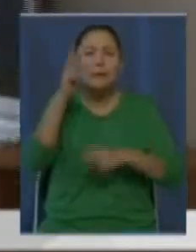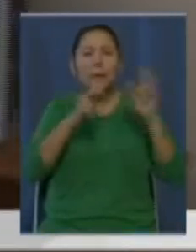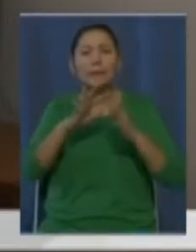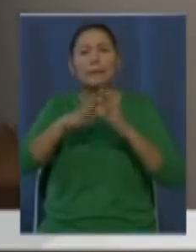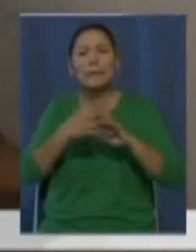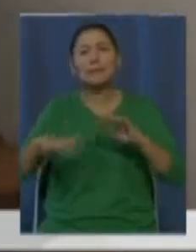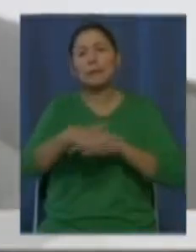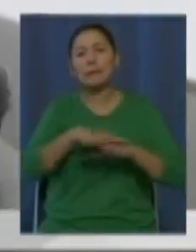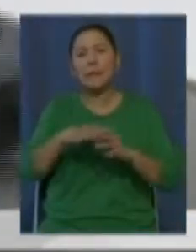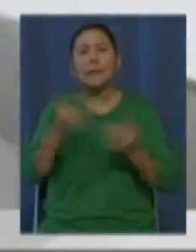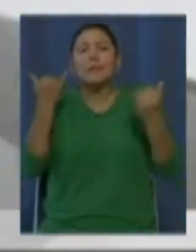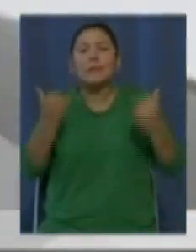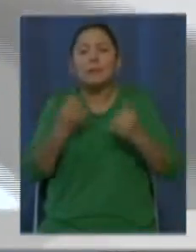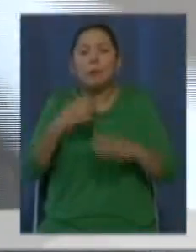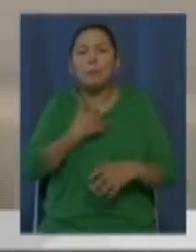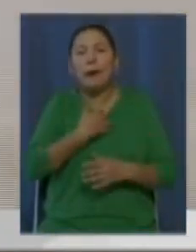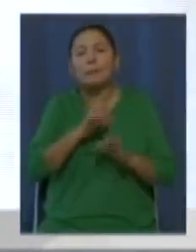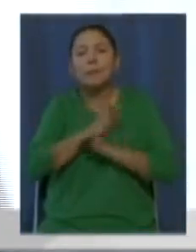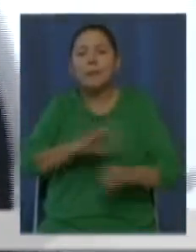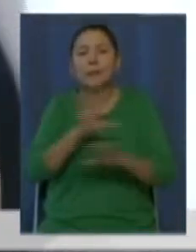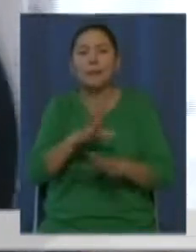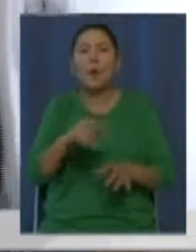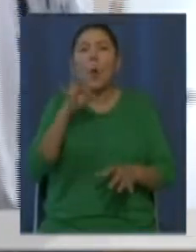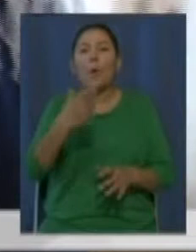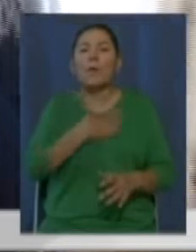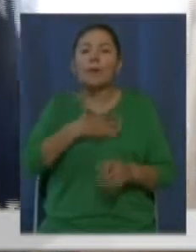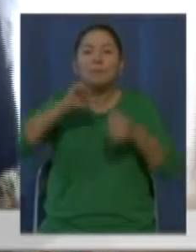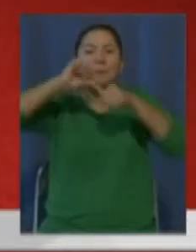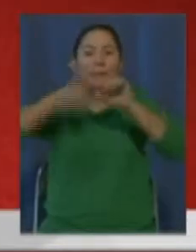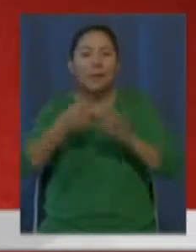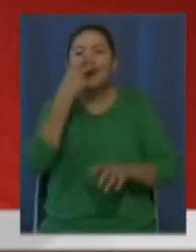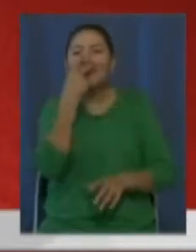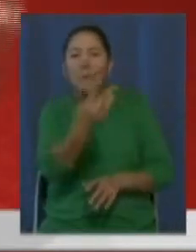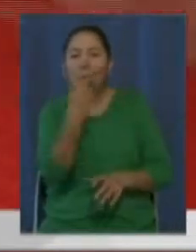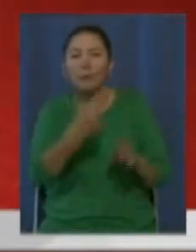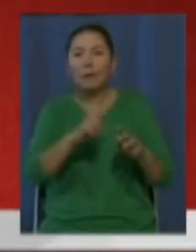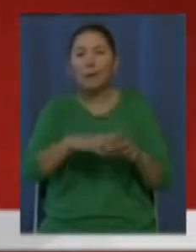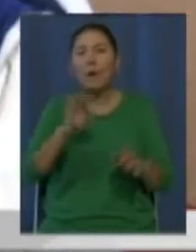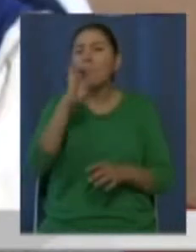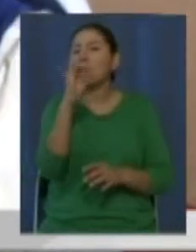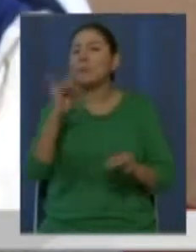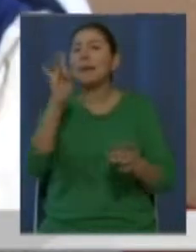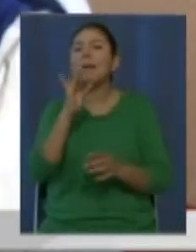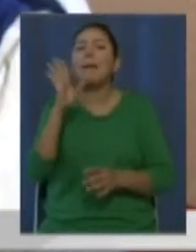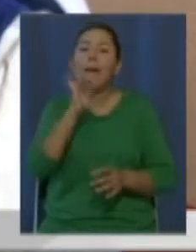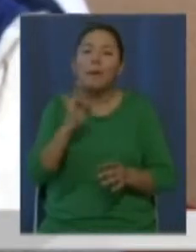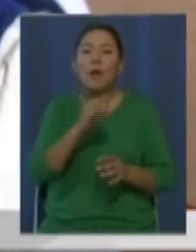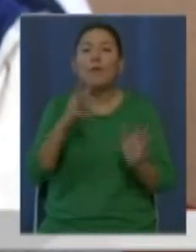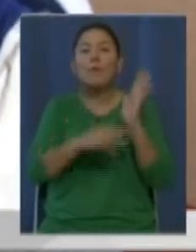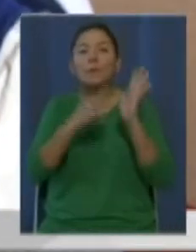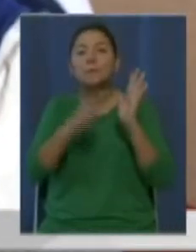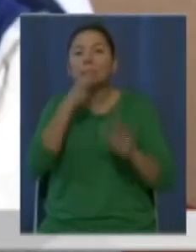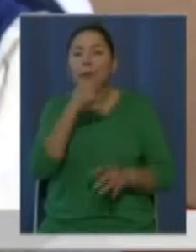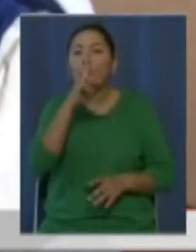үзбей қарайды екен. Төл туындыларыңыз қашанда көңілімізден шығады дейді көрермен. Әсіресе қария салт дәстүрлерімізді дәріптейтін хабарларды үзбей көреді